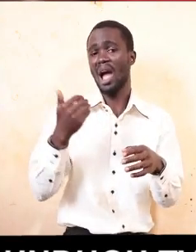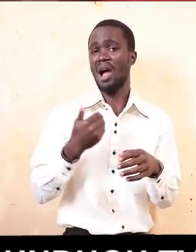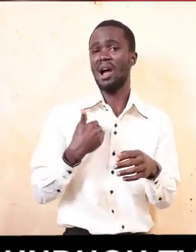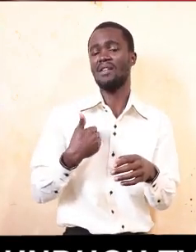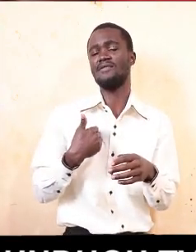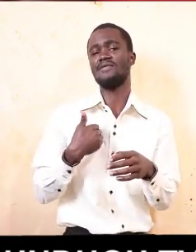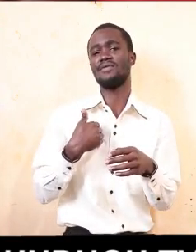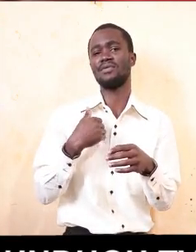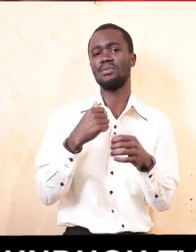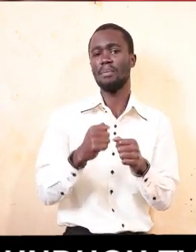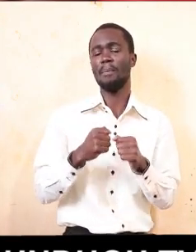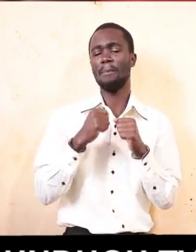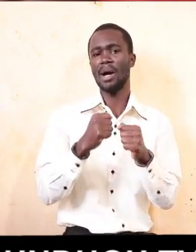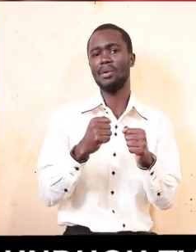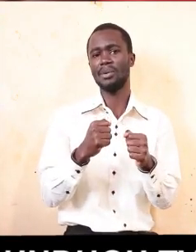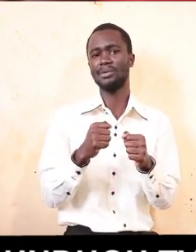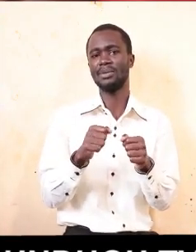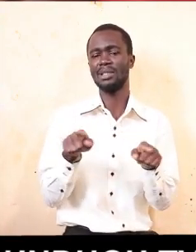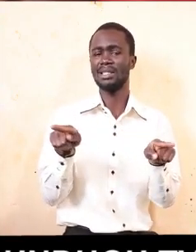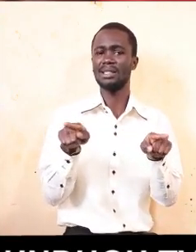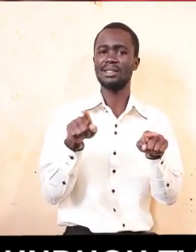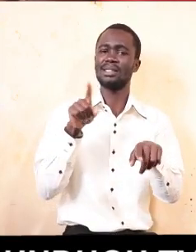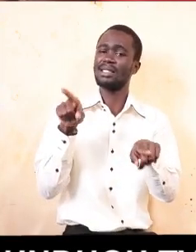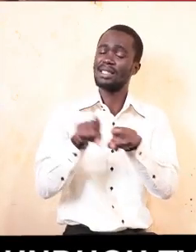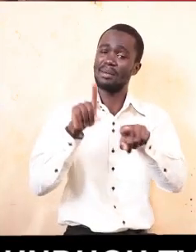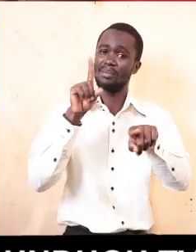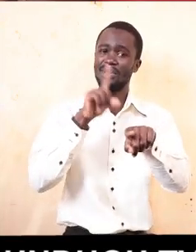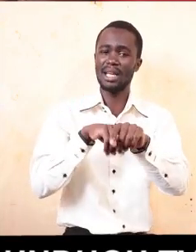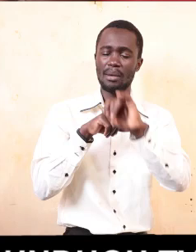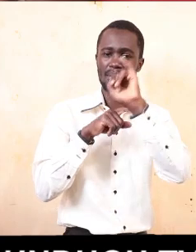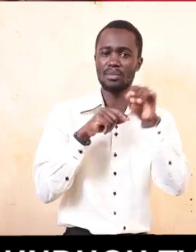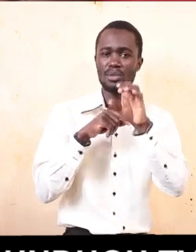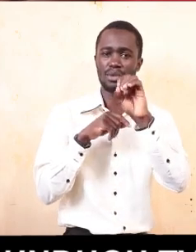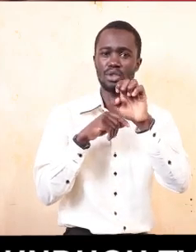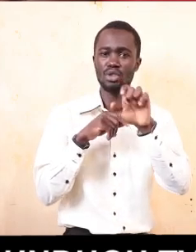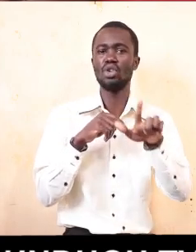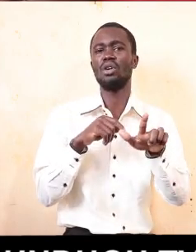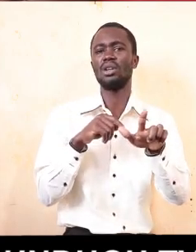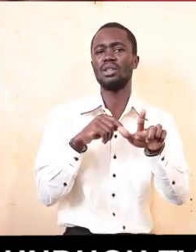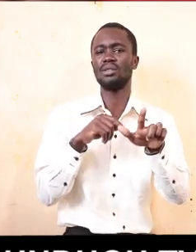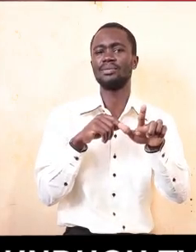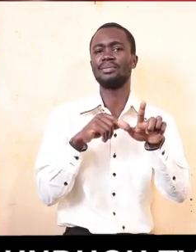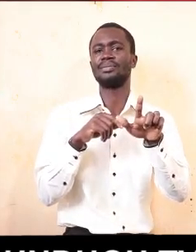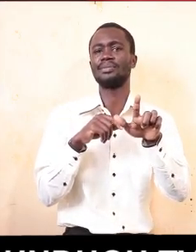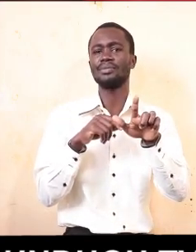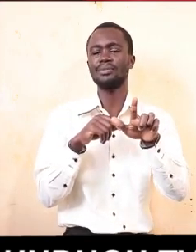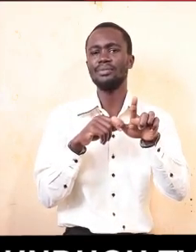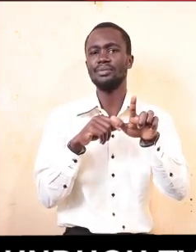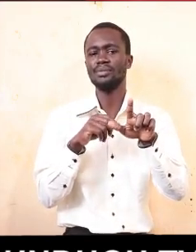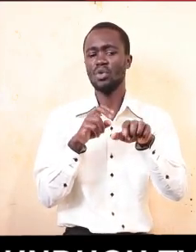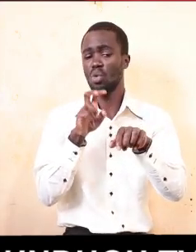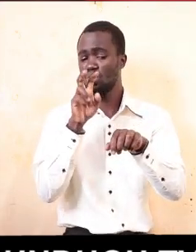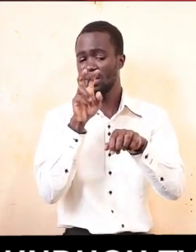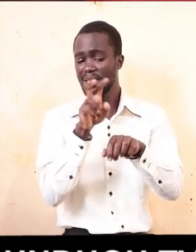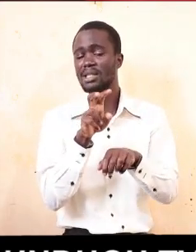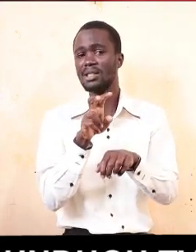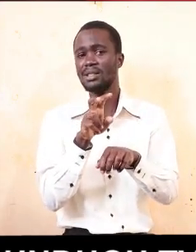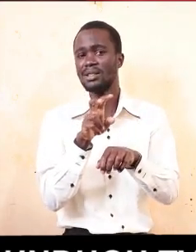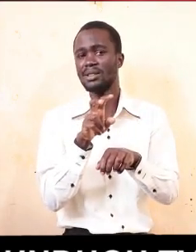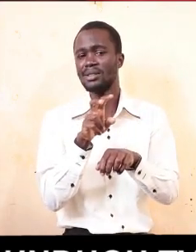yao. Wakati wa Joeli ndipo tukiangalia pia tunaona hizo scenarios